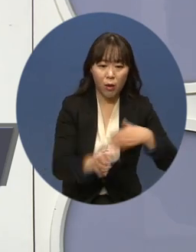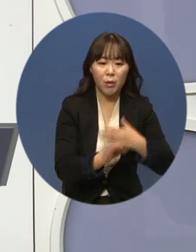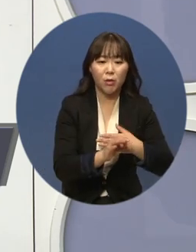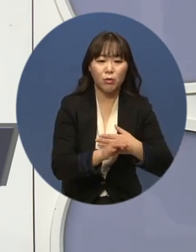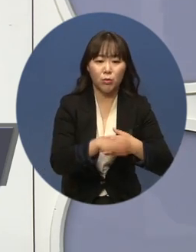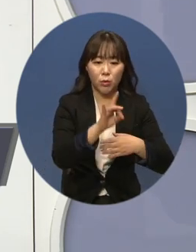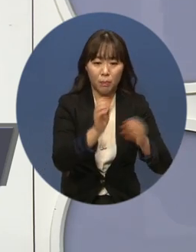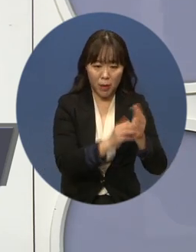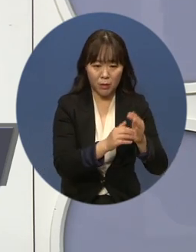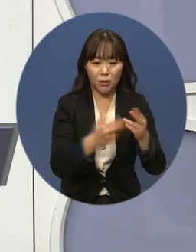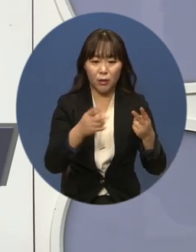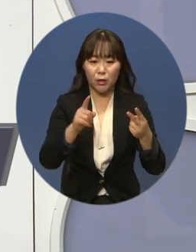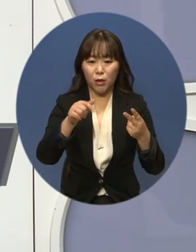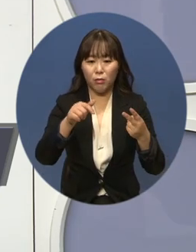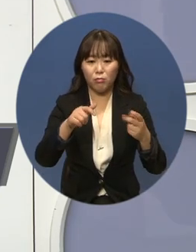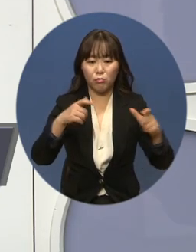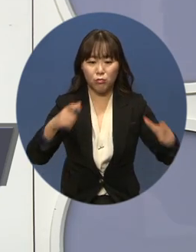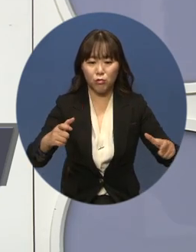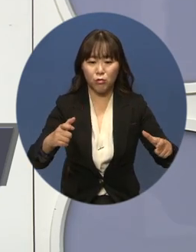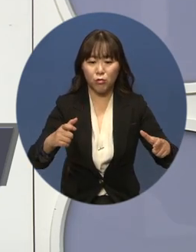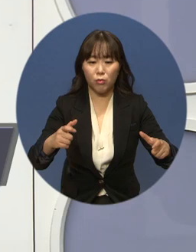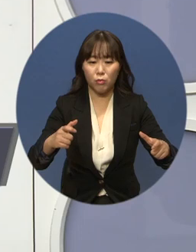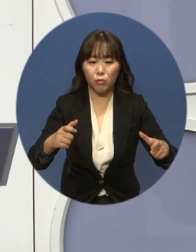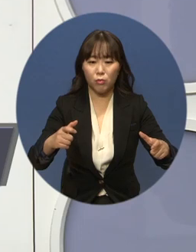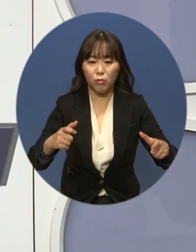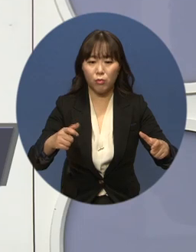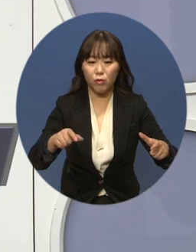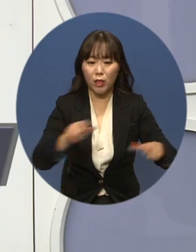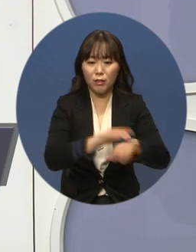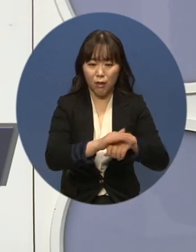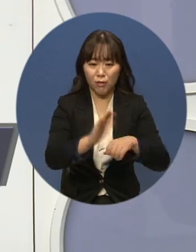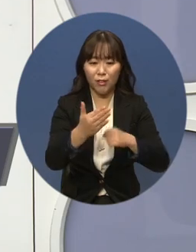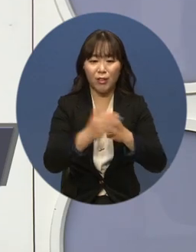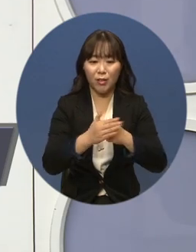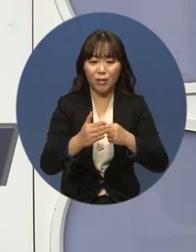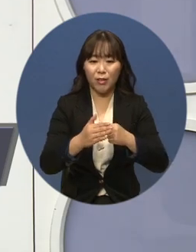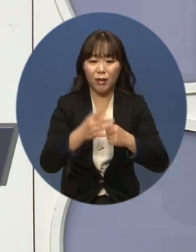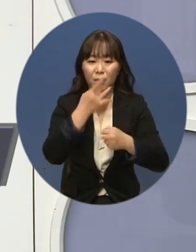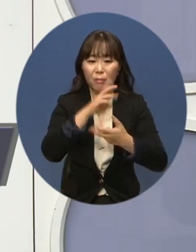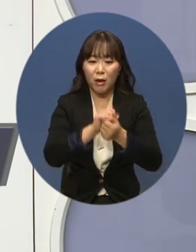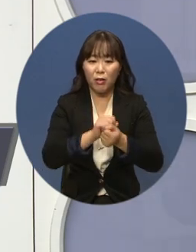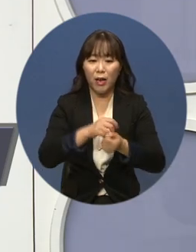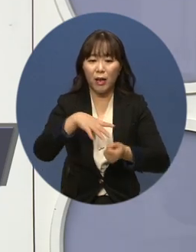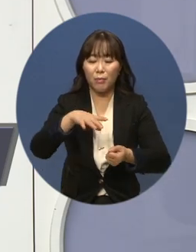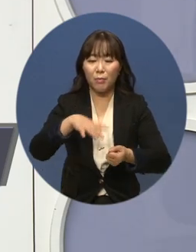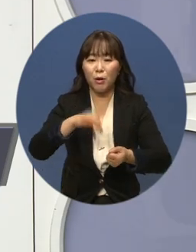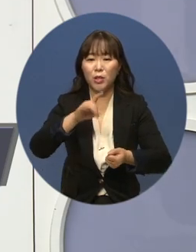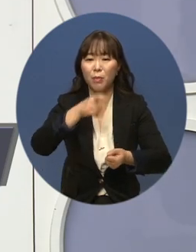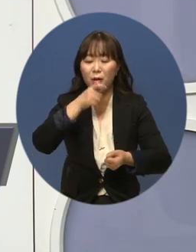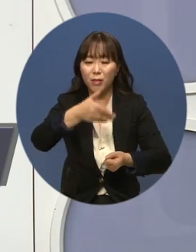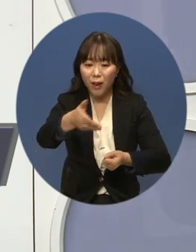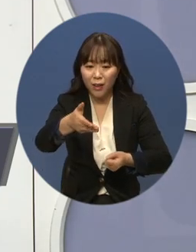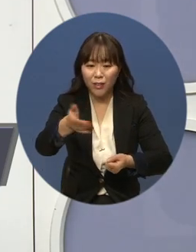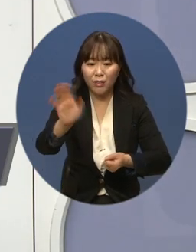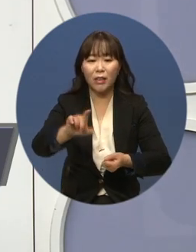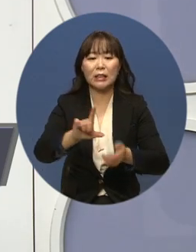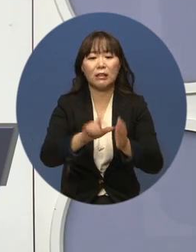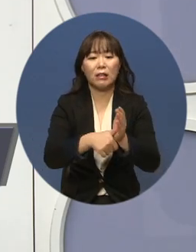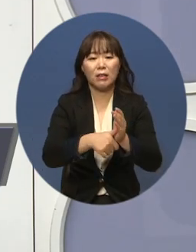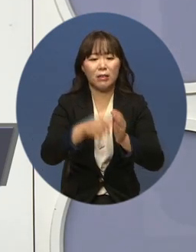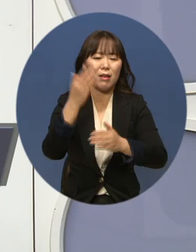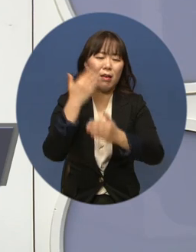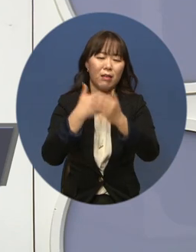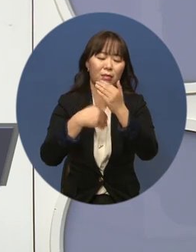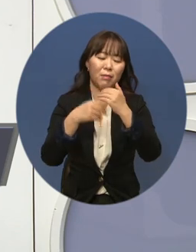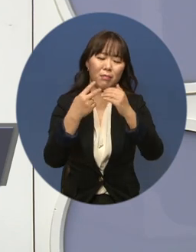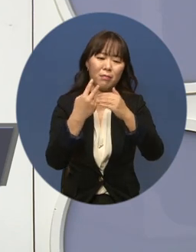군수하면서 남해를 반듯하게 설계를 해서 이게 군이 이렇게 잘 됐으니까 그래도 막걸리도 한 잔 먼저 먹으라 해야 되는데 당신이 청사진을